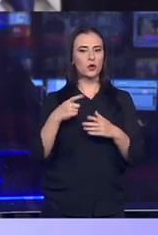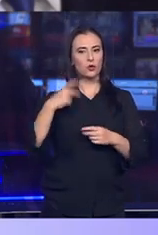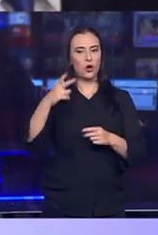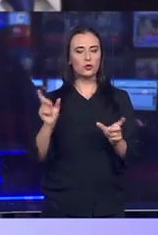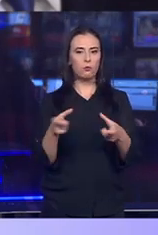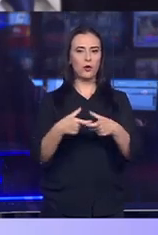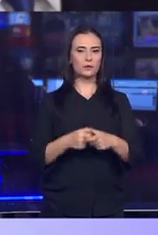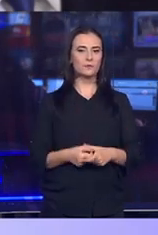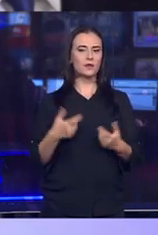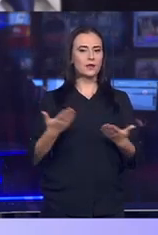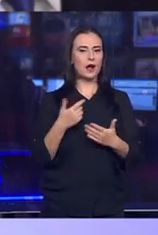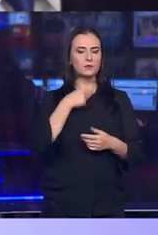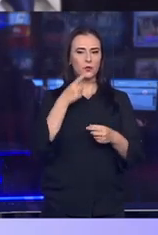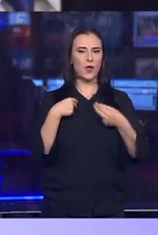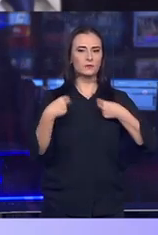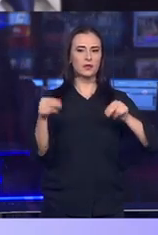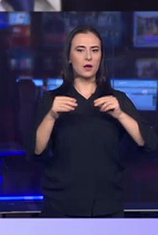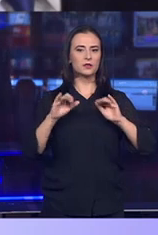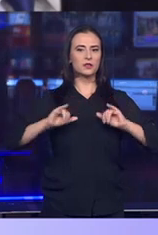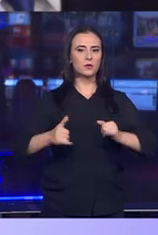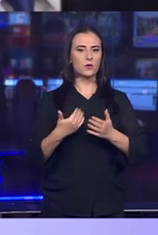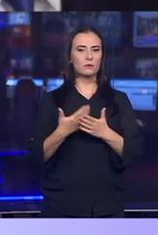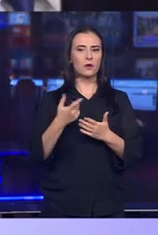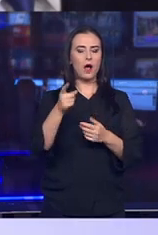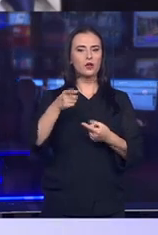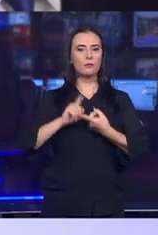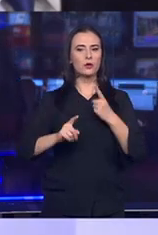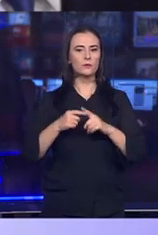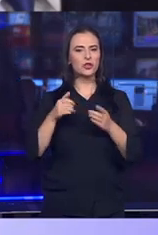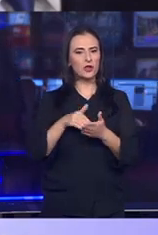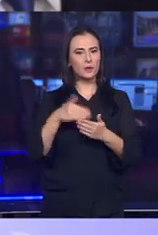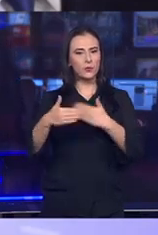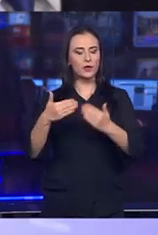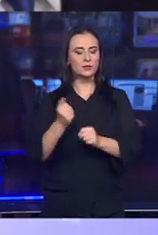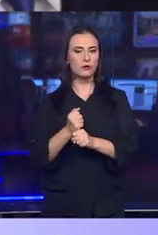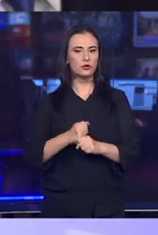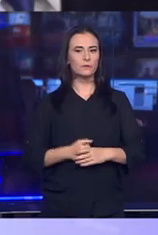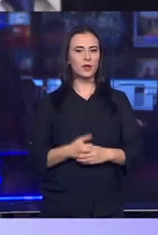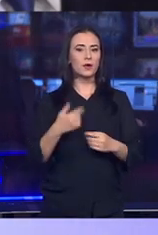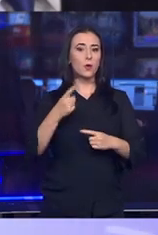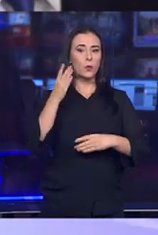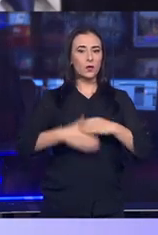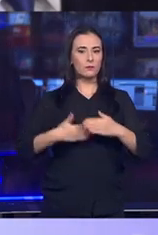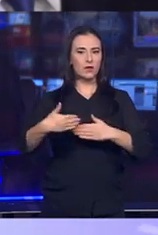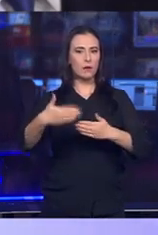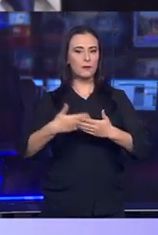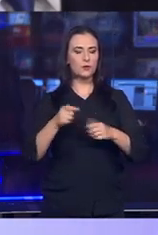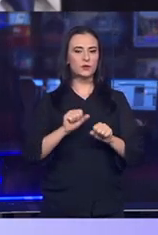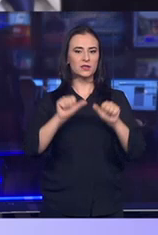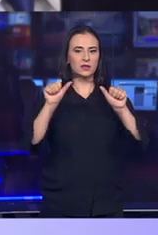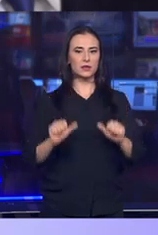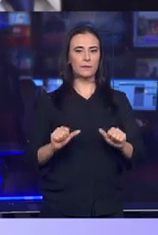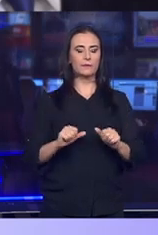continua blocajul. Bun, care sunt pașii odată cu atingerea acestui acord politic? Ce urmează, domnule Diaconescu? Un semnal în legătură cu